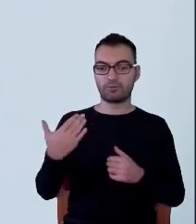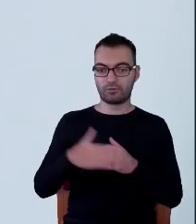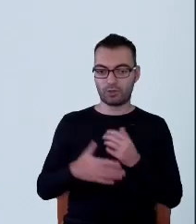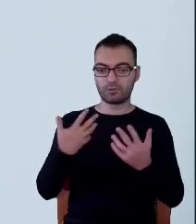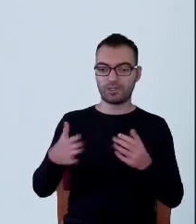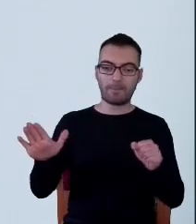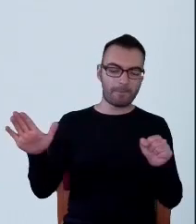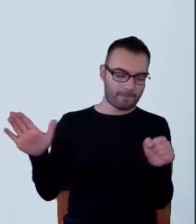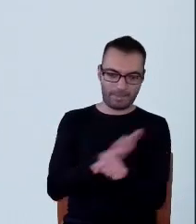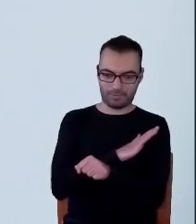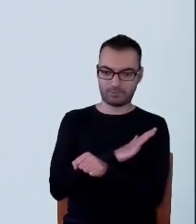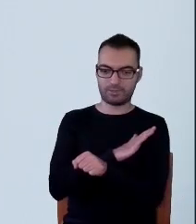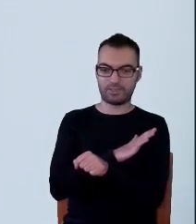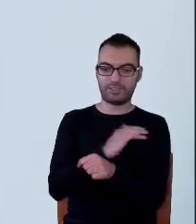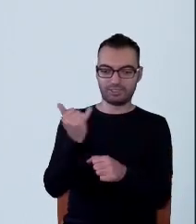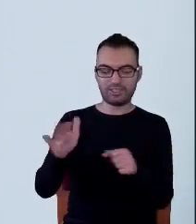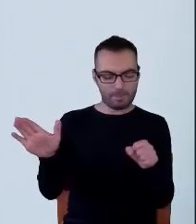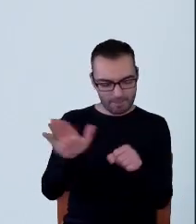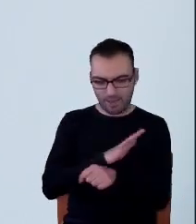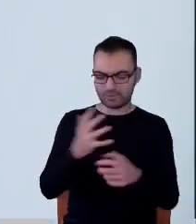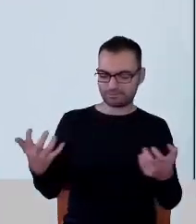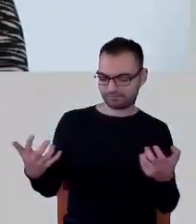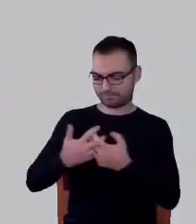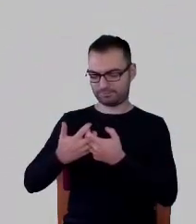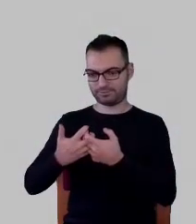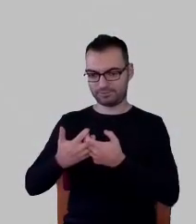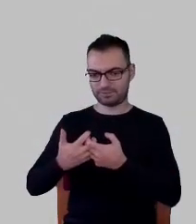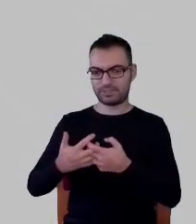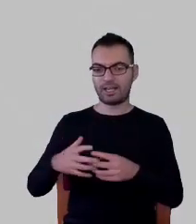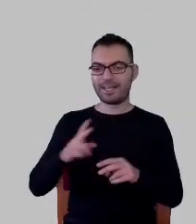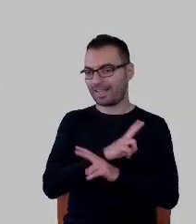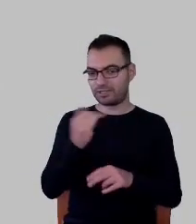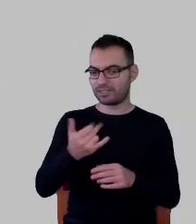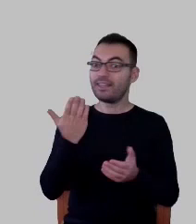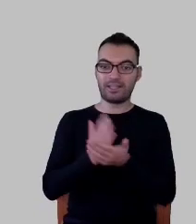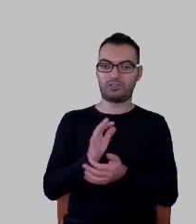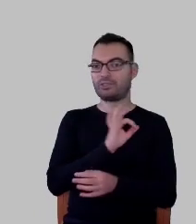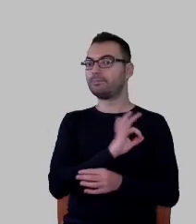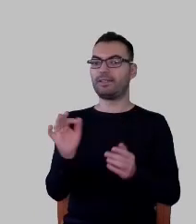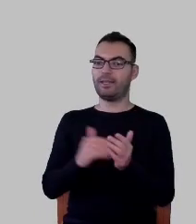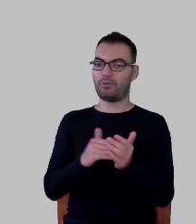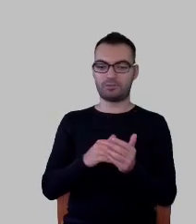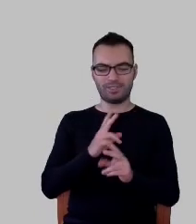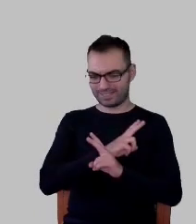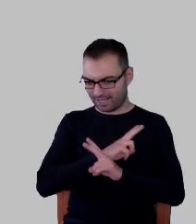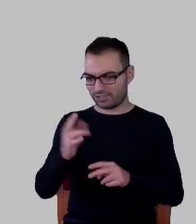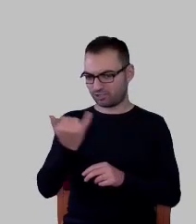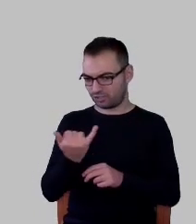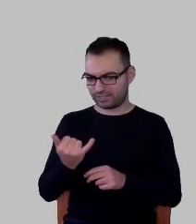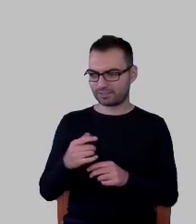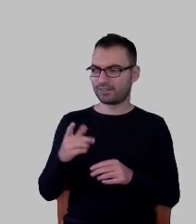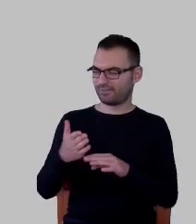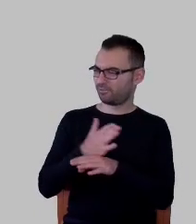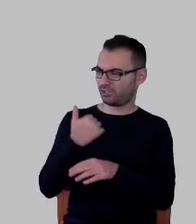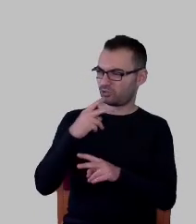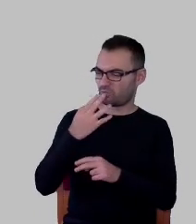włączenia, autentycznego uczestnictwa dziecka, każdego dziecka, nie tylko dziecka ze specjalnymi potrzebami edukacyjnymi, bo tak jak już było to wcześniej